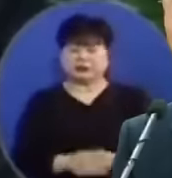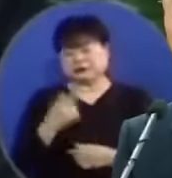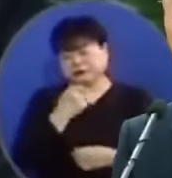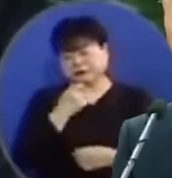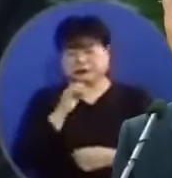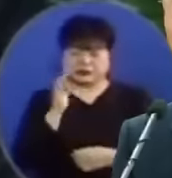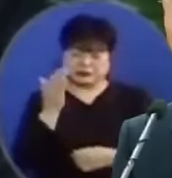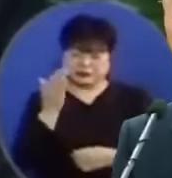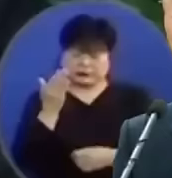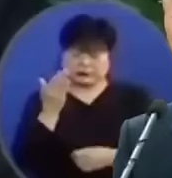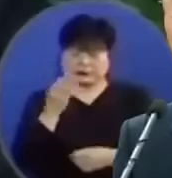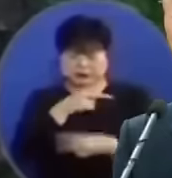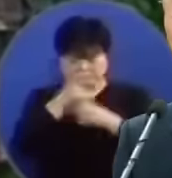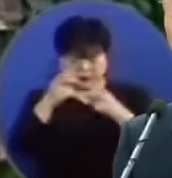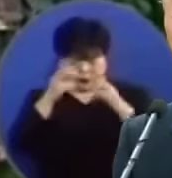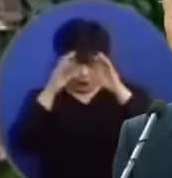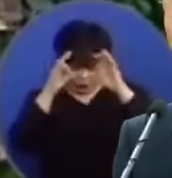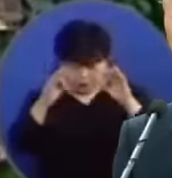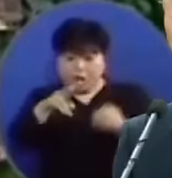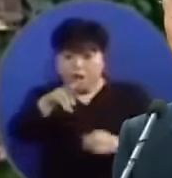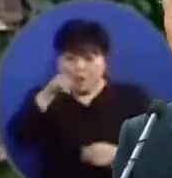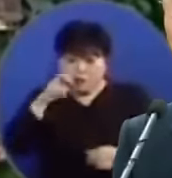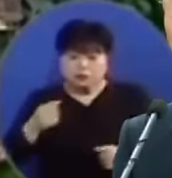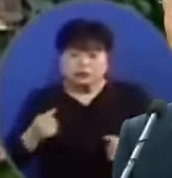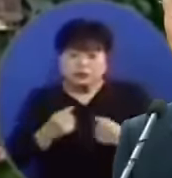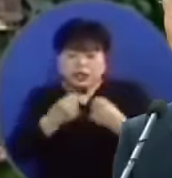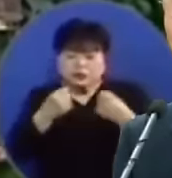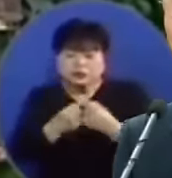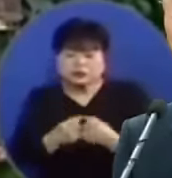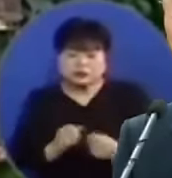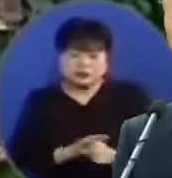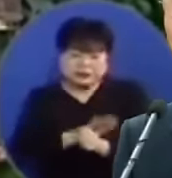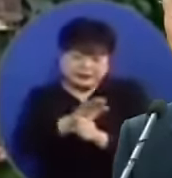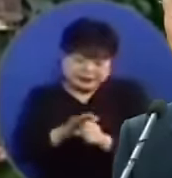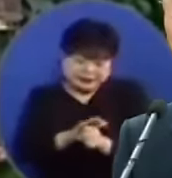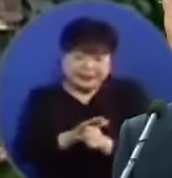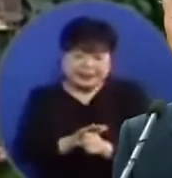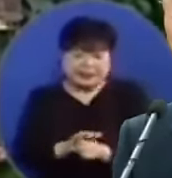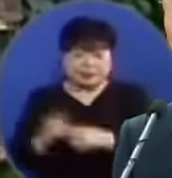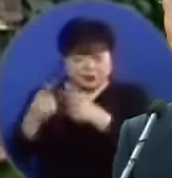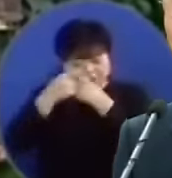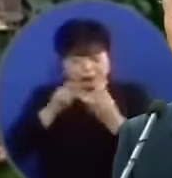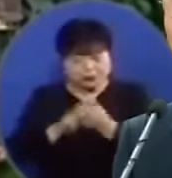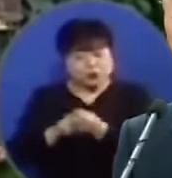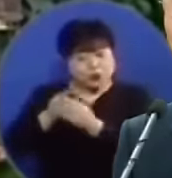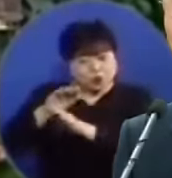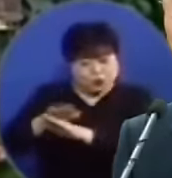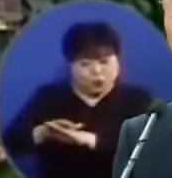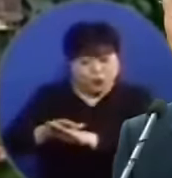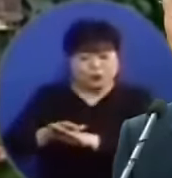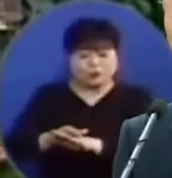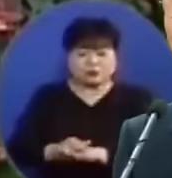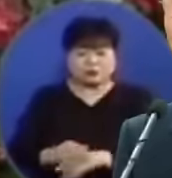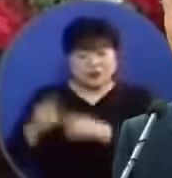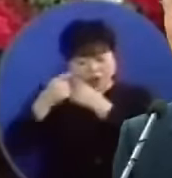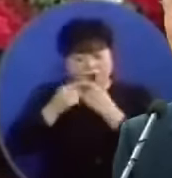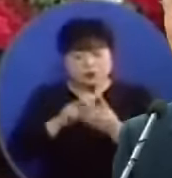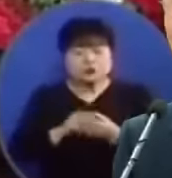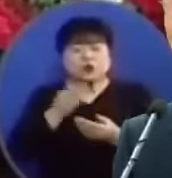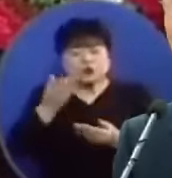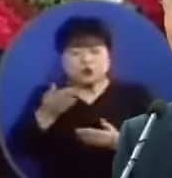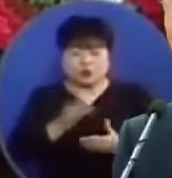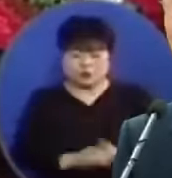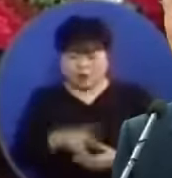싫어지는 것입니다. 잠언서 10장 12절에 미움은 다툼을 일으켜도 사랑은 모든 허물을 가리우느라 어찌하든지 허물을